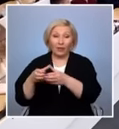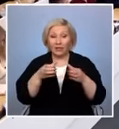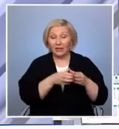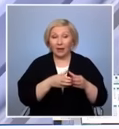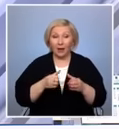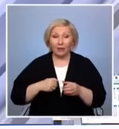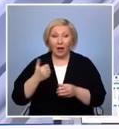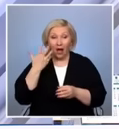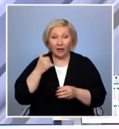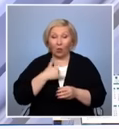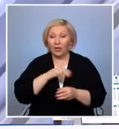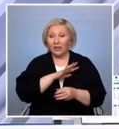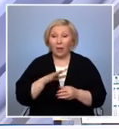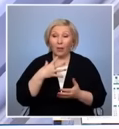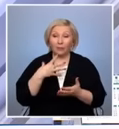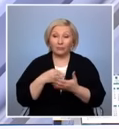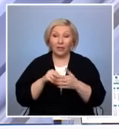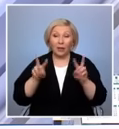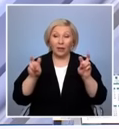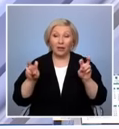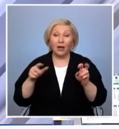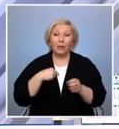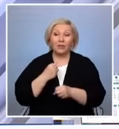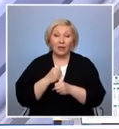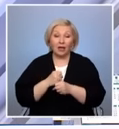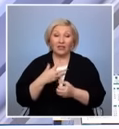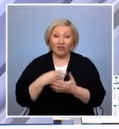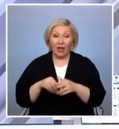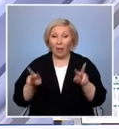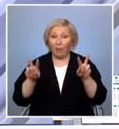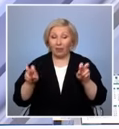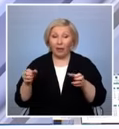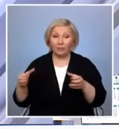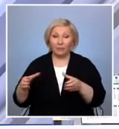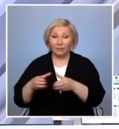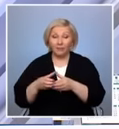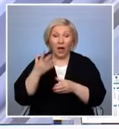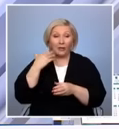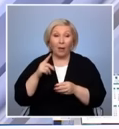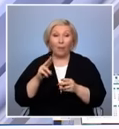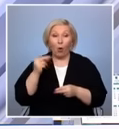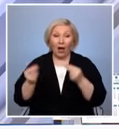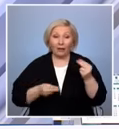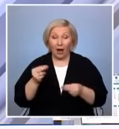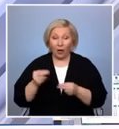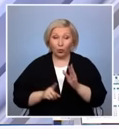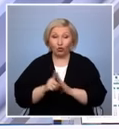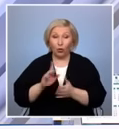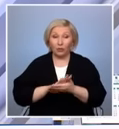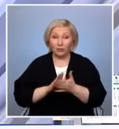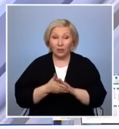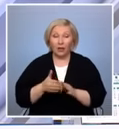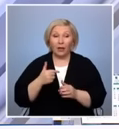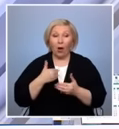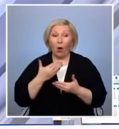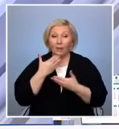складское хозяйство Азата Барданова, где у него там все по полочкам разложено, и все прекрасно, и бойцы ни в чем не нуждаются. Практически одновременно